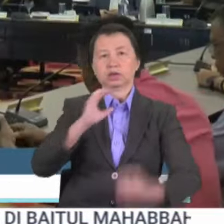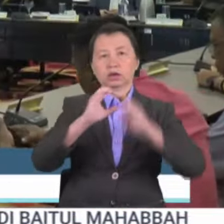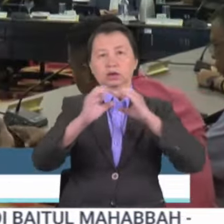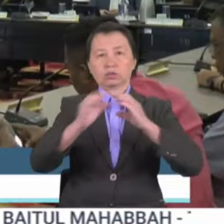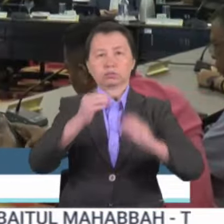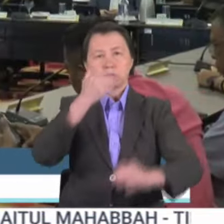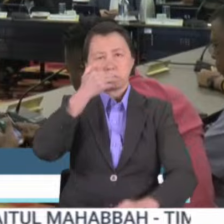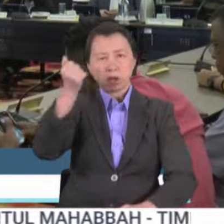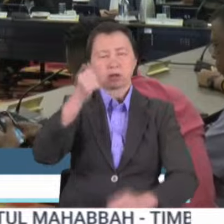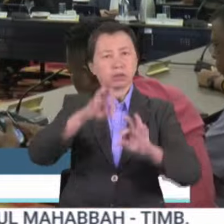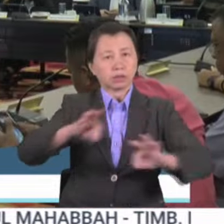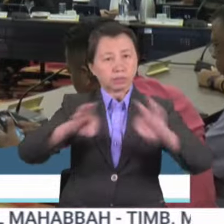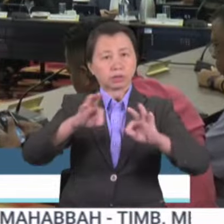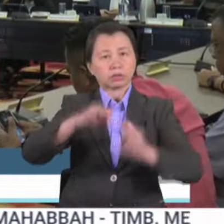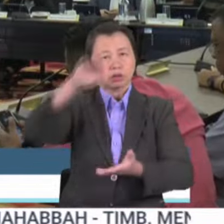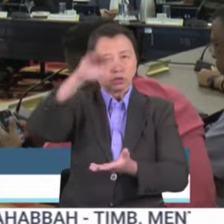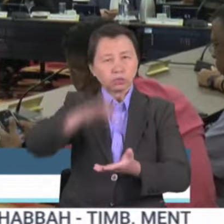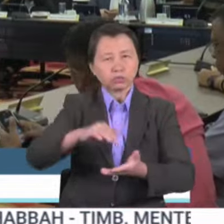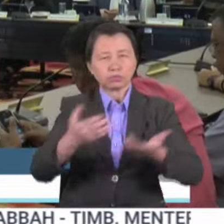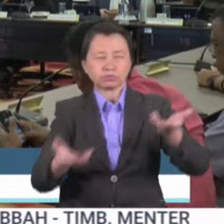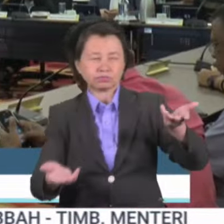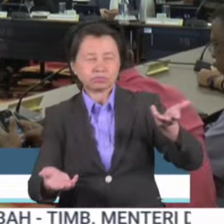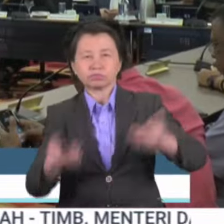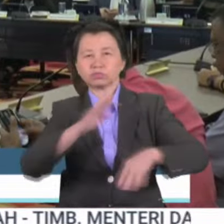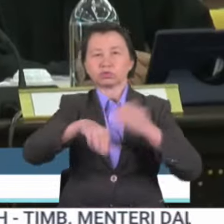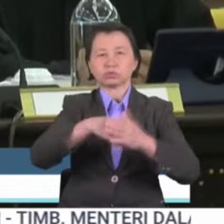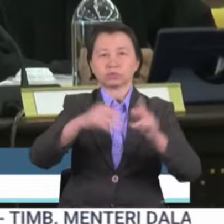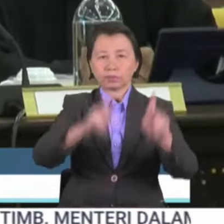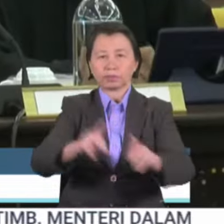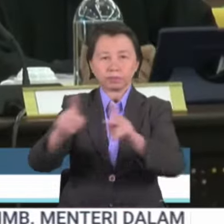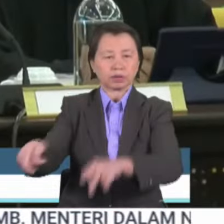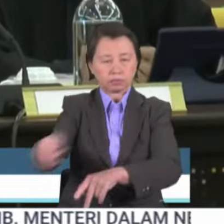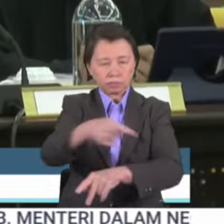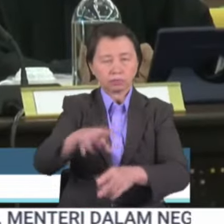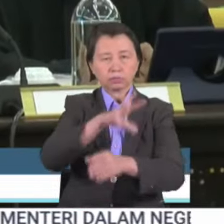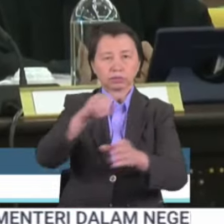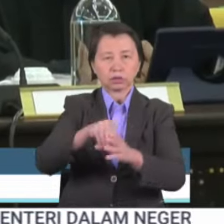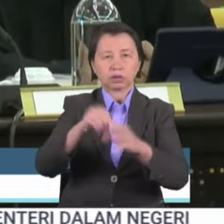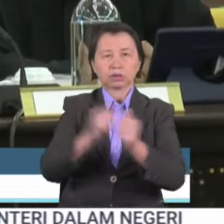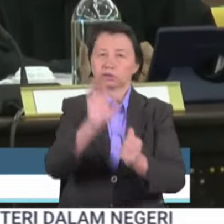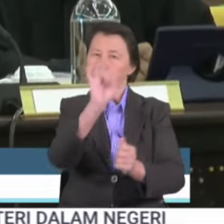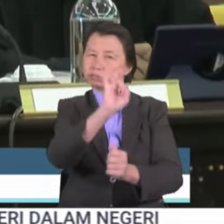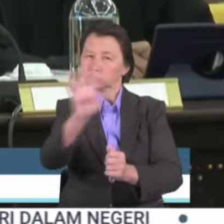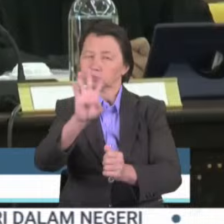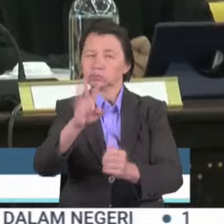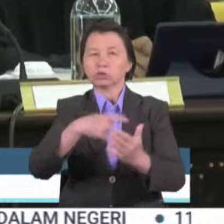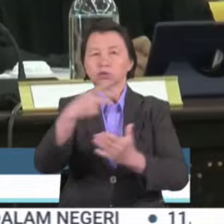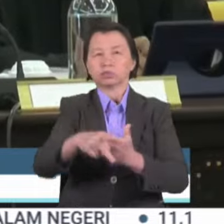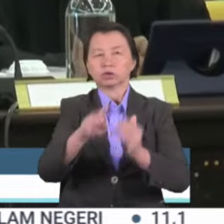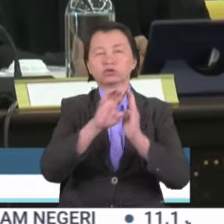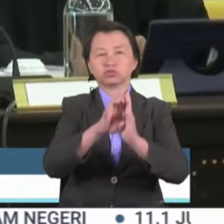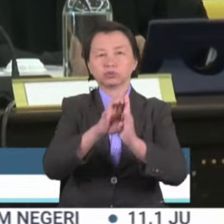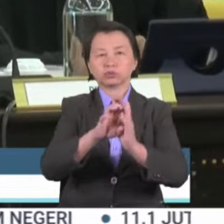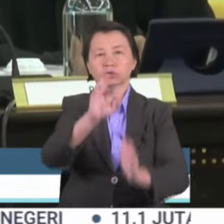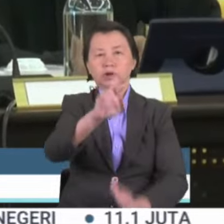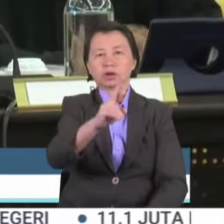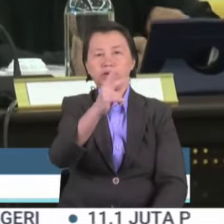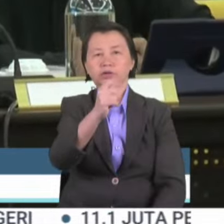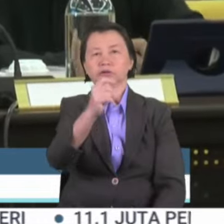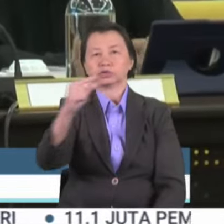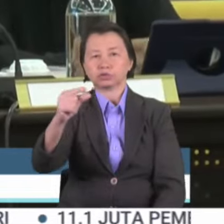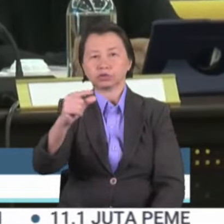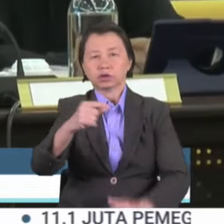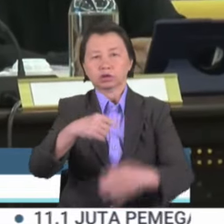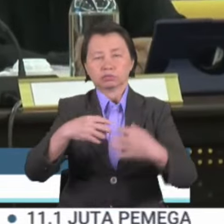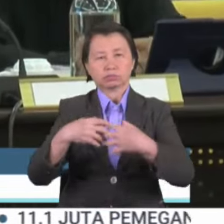komunikasi yang berkesan penting untuk mengurangkan jurang antara semua pihak yang terlibat dalam sesuatu program seperti program RTG